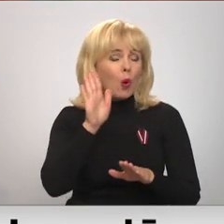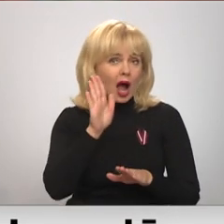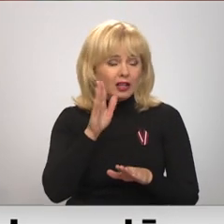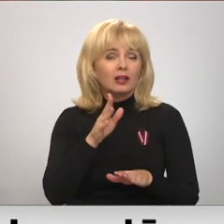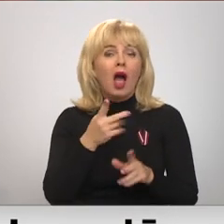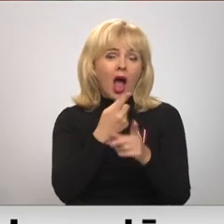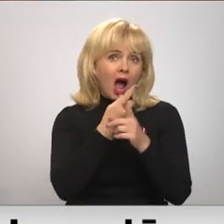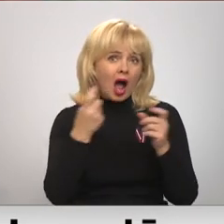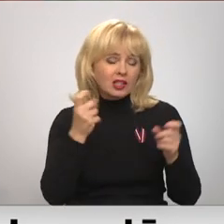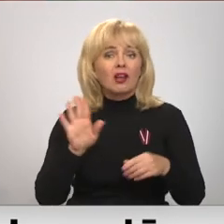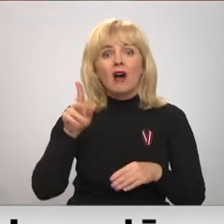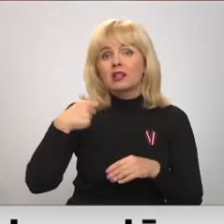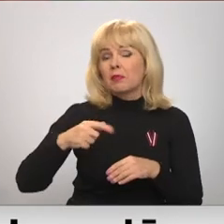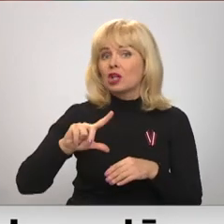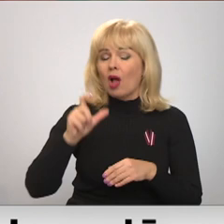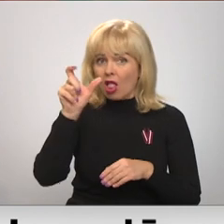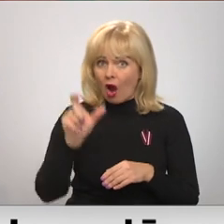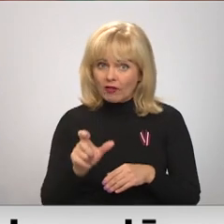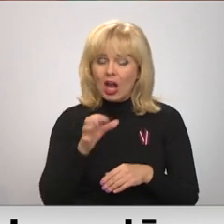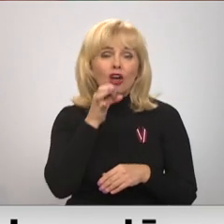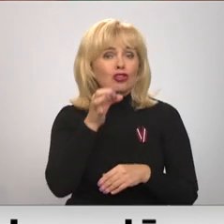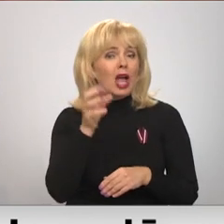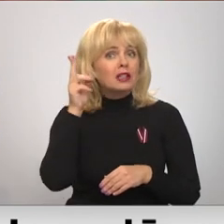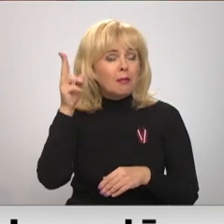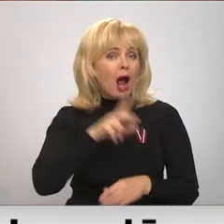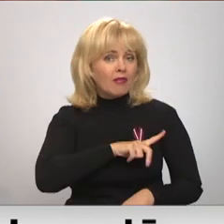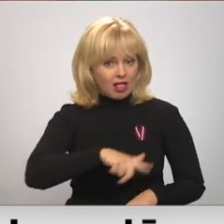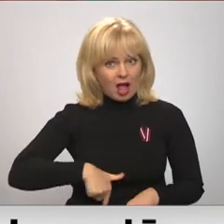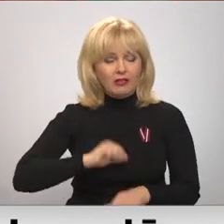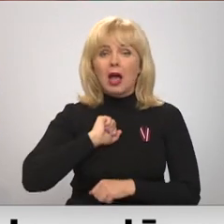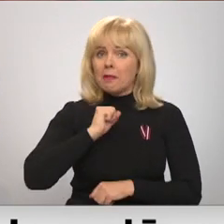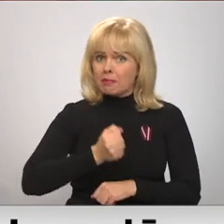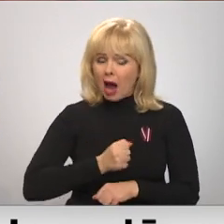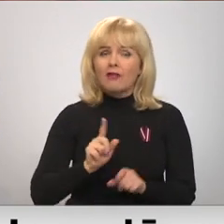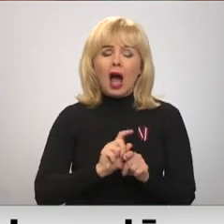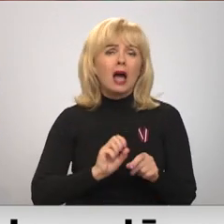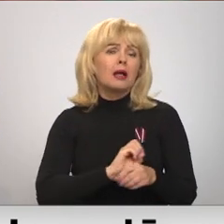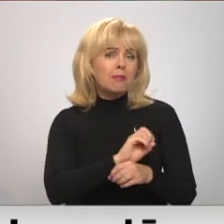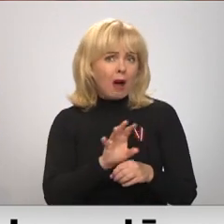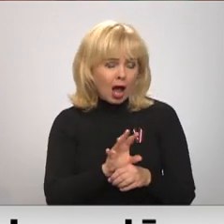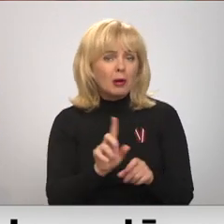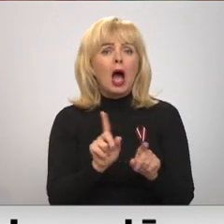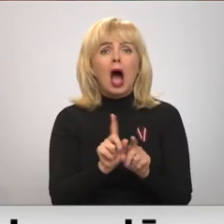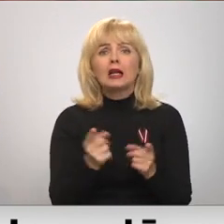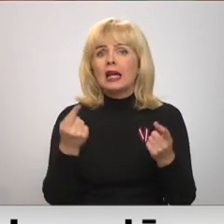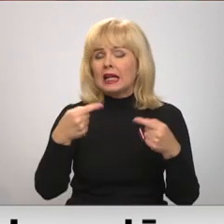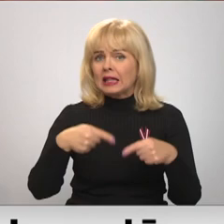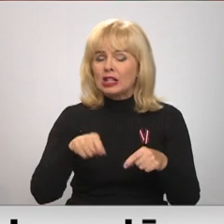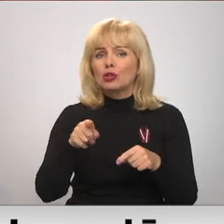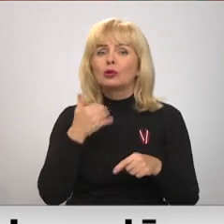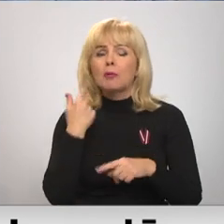valsts prezidents Egils Levits. Viņš gan pauda pārliecību, ka Latvija pārvarēs gan pandēmiju, gan krīzi uz Baltkrievijas